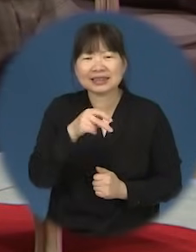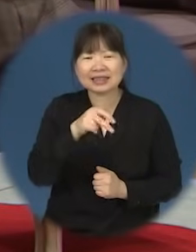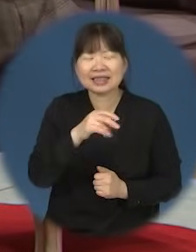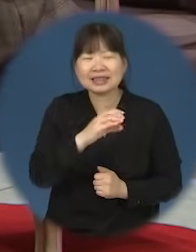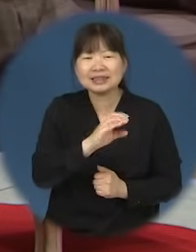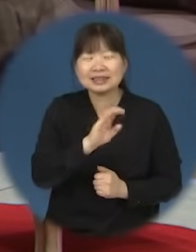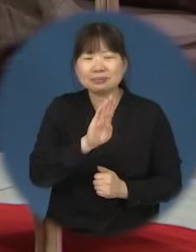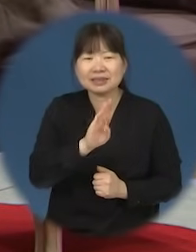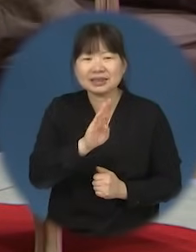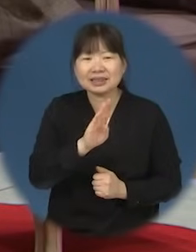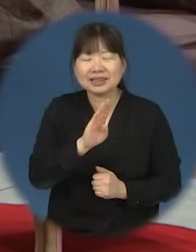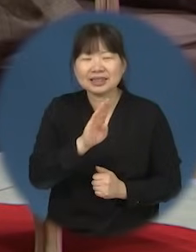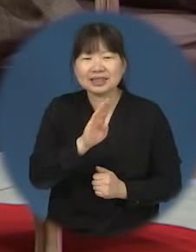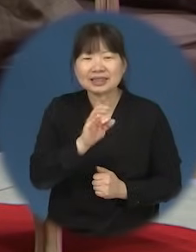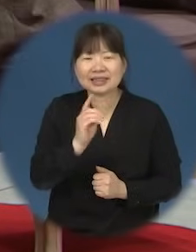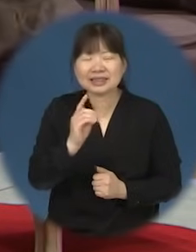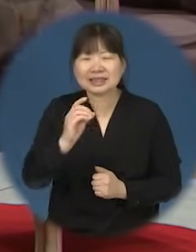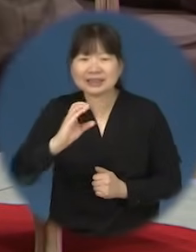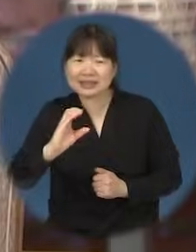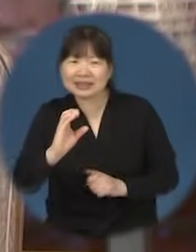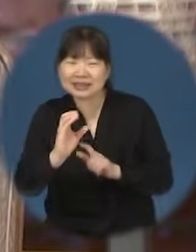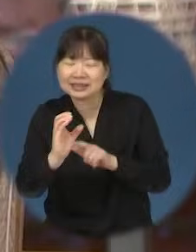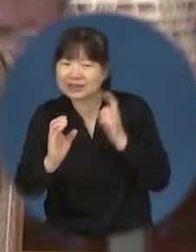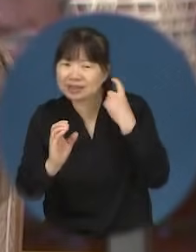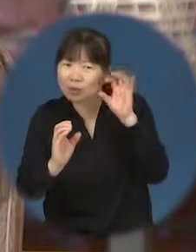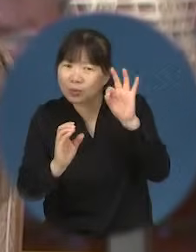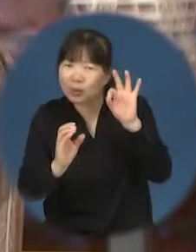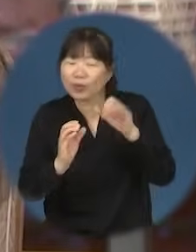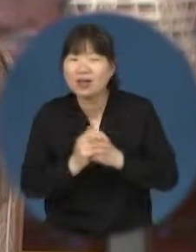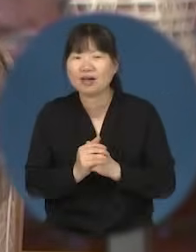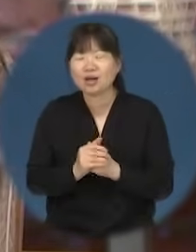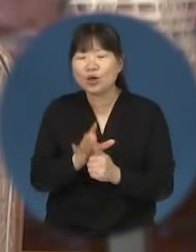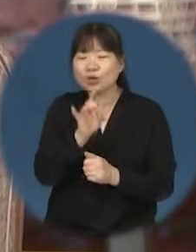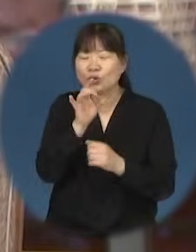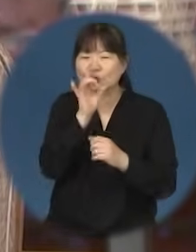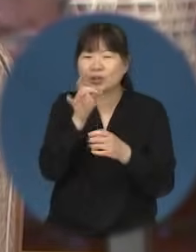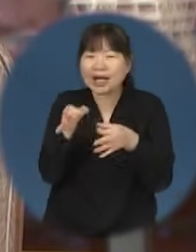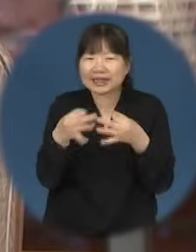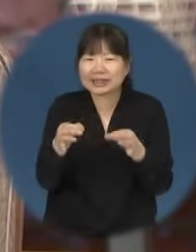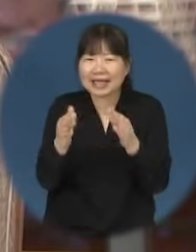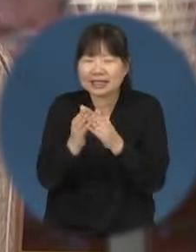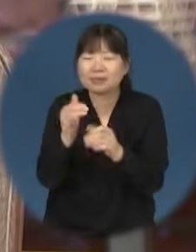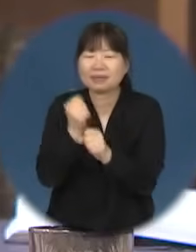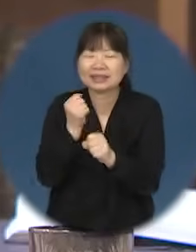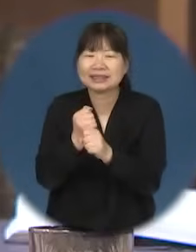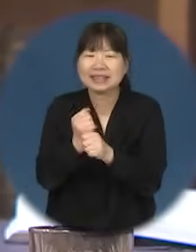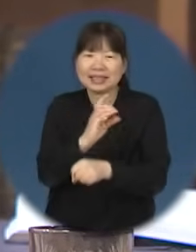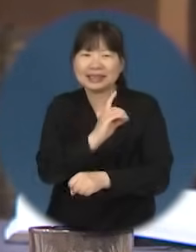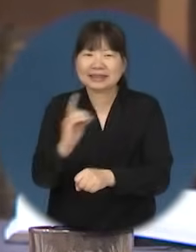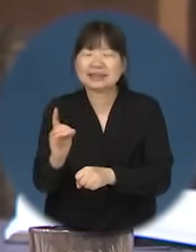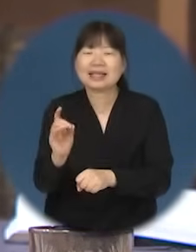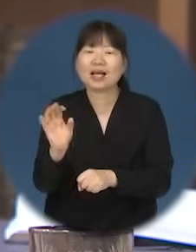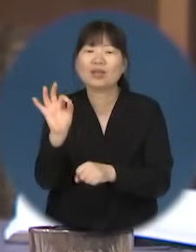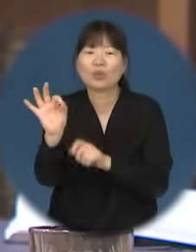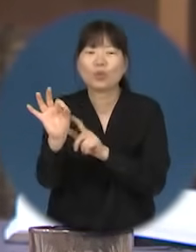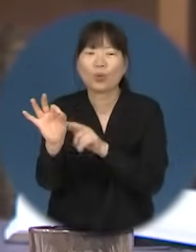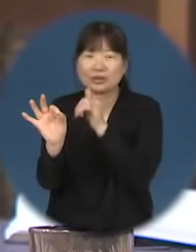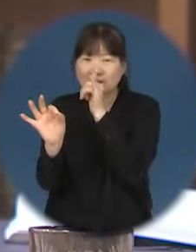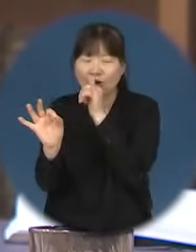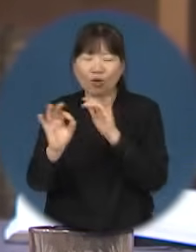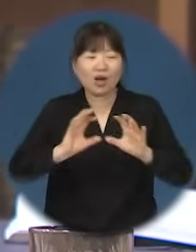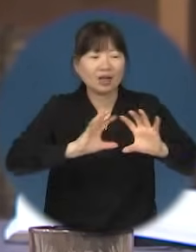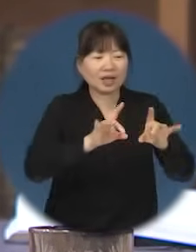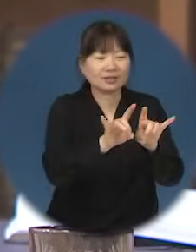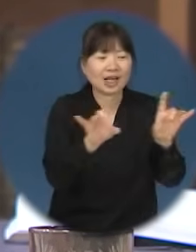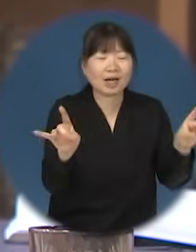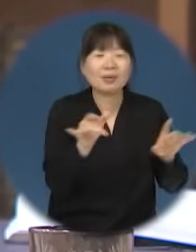Central Bank Digital Currency. 그러니까 모르겠어요. 중앙은행이 발행하는 디지털 머니. 아, 각국마다 그런 거 검토한다고 하잖아요.